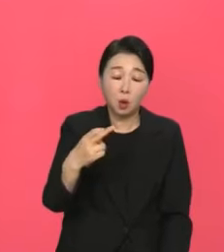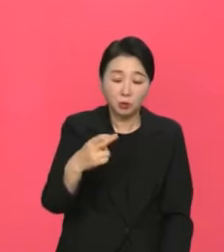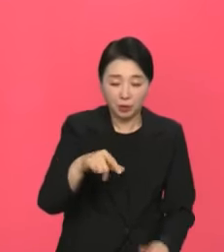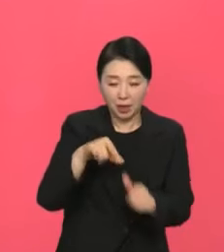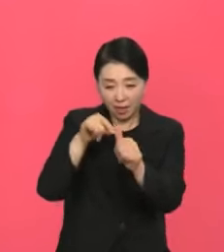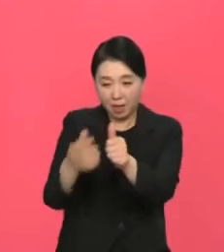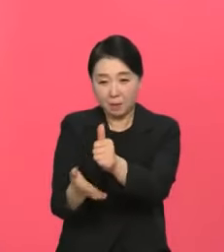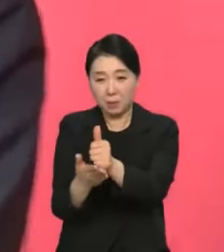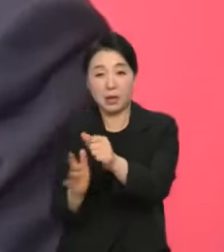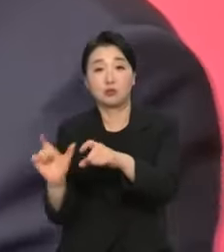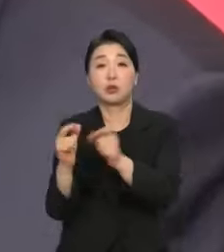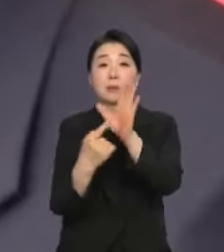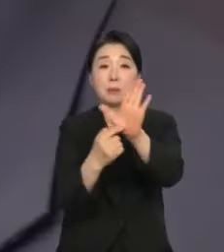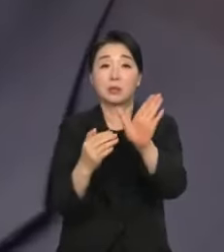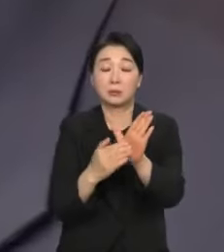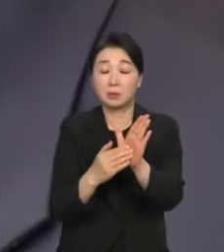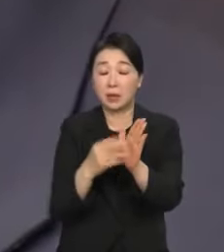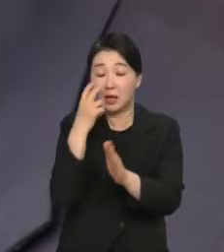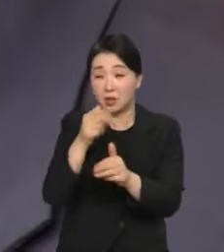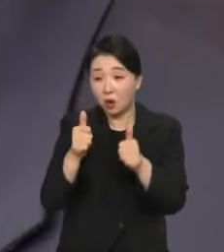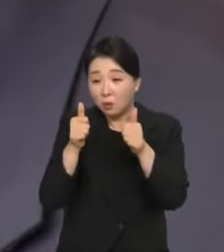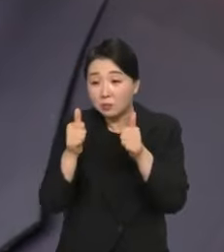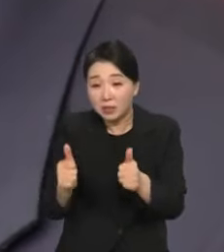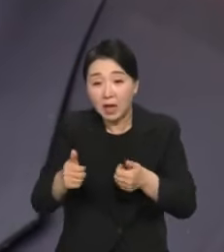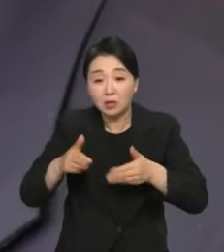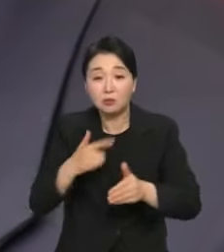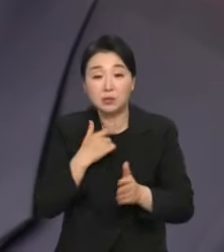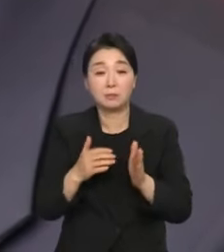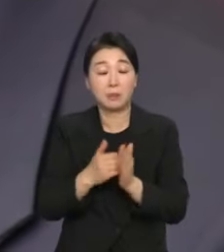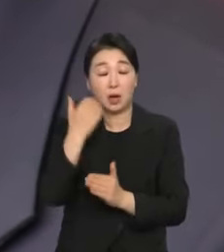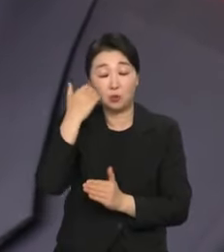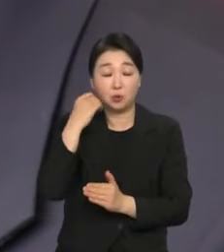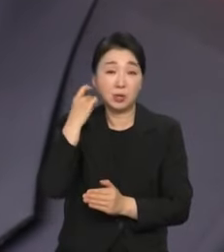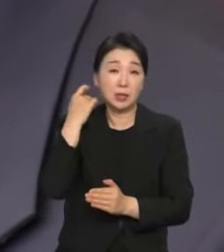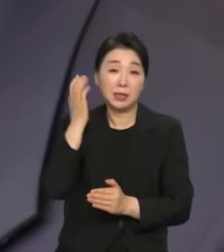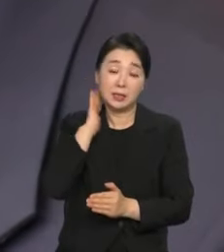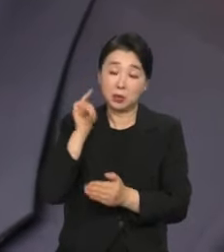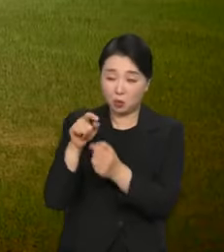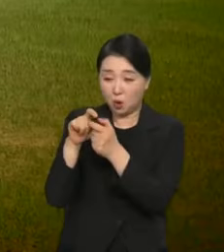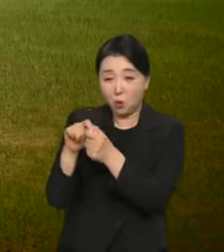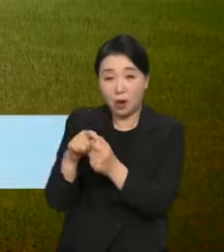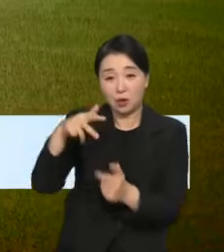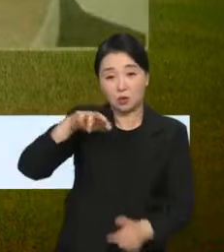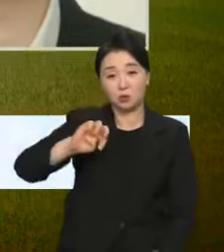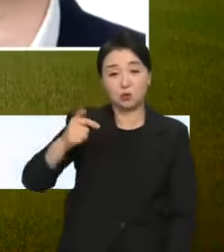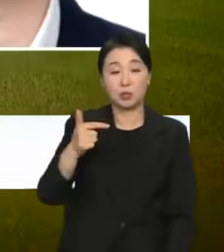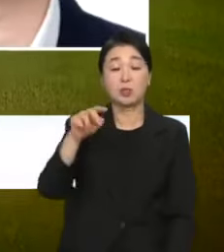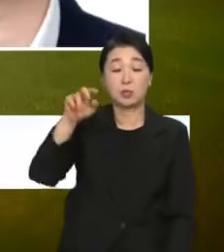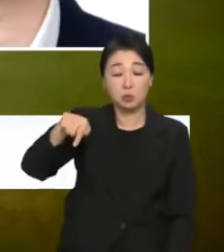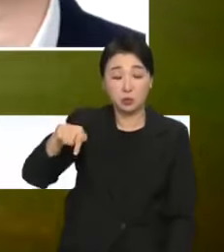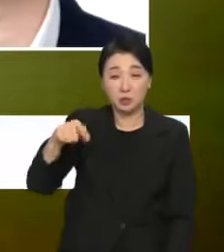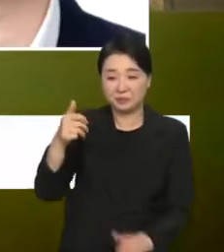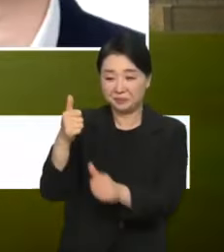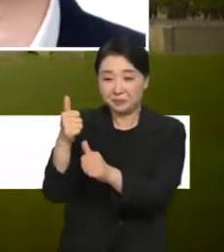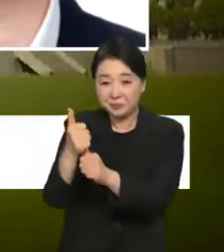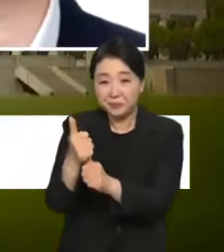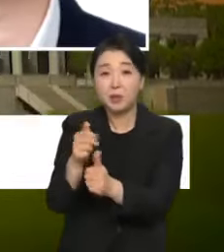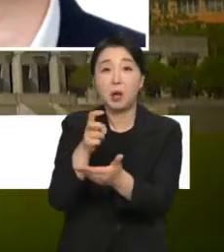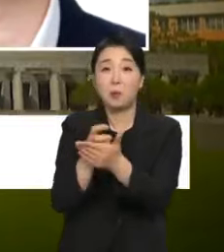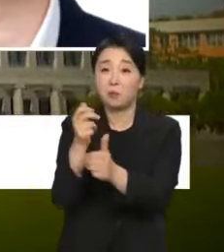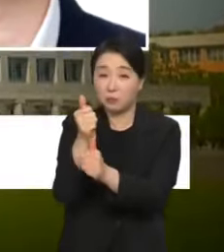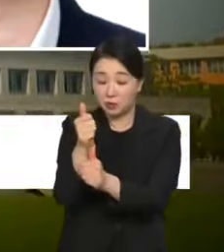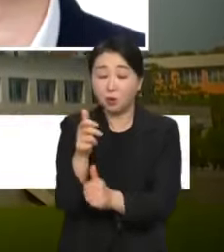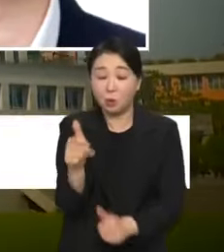발표했습니다 검사 출신으로 대통령의 최측근 인사로 분류되는 주진우 전 대통령실 법률비서 원이